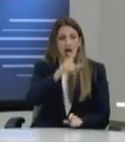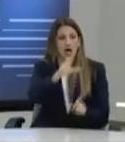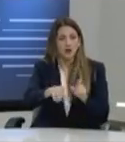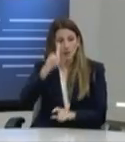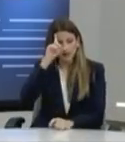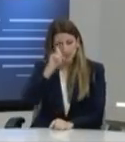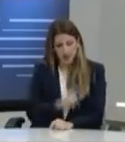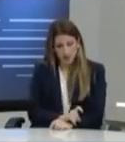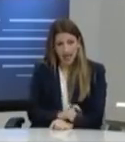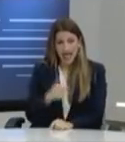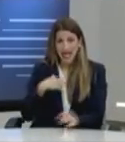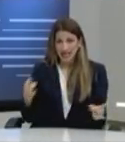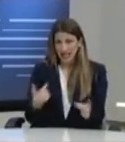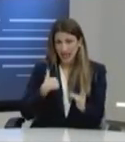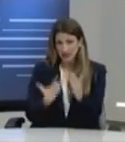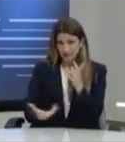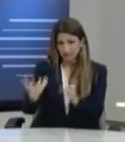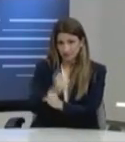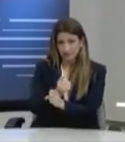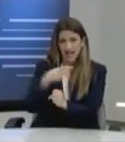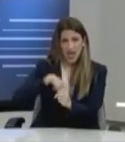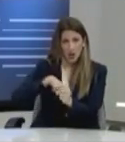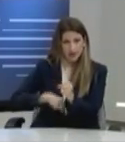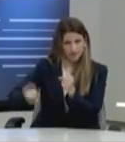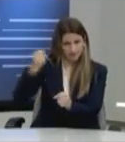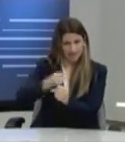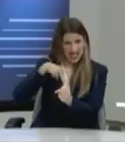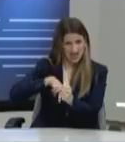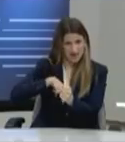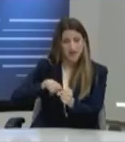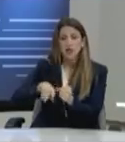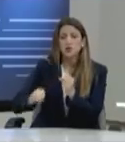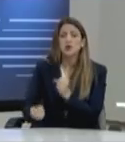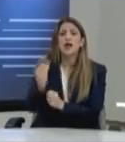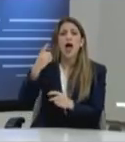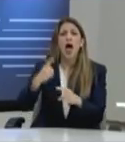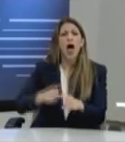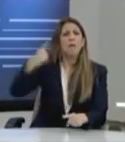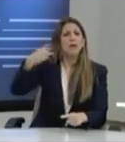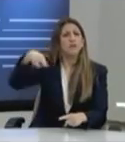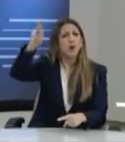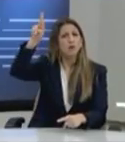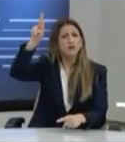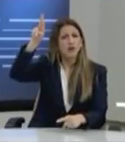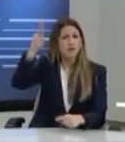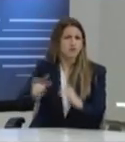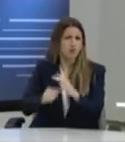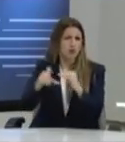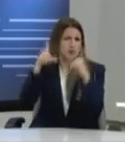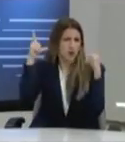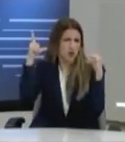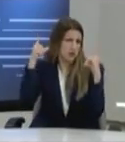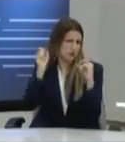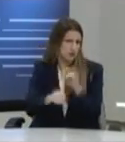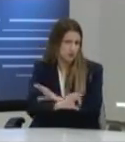γνωρίζουν ότι αν δεν εμείς κερδίσουμε τις εκλογές, ο Πρόεδρος της Δημοκρατίας θα εκλέγεται με απλή πλειοψηφία σε περίπτωση που δεν υπάρξει